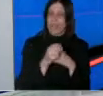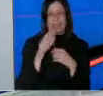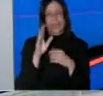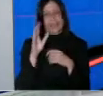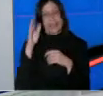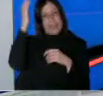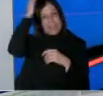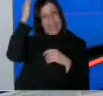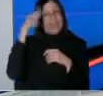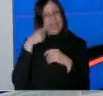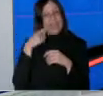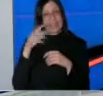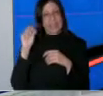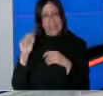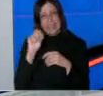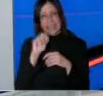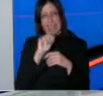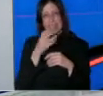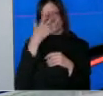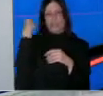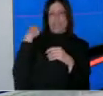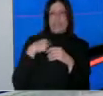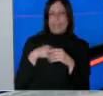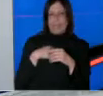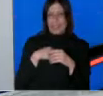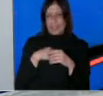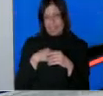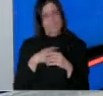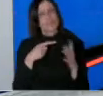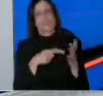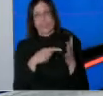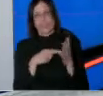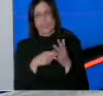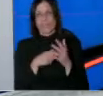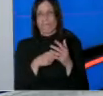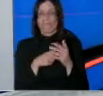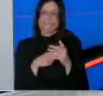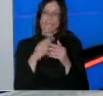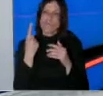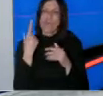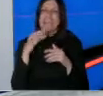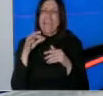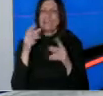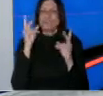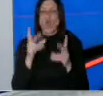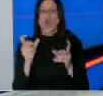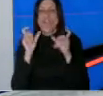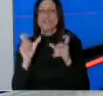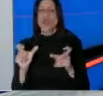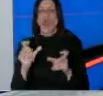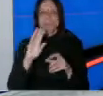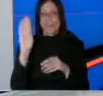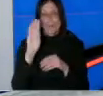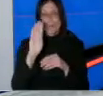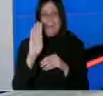יבוא ויגיד לו, נה, נה, נה, נה, נה. שהוא לא ילך ממני. כי נפתלי... שכח ממנו, הוא יחיד היום שיכול למנוע מנתניהו לחיין